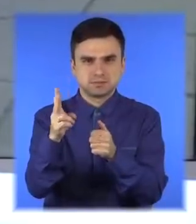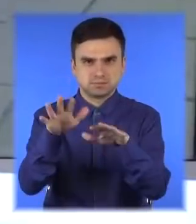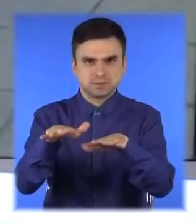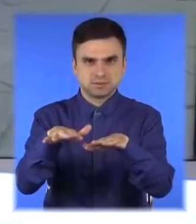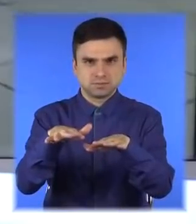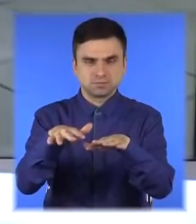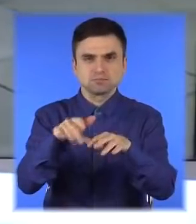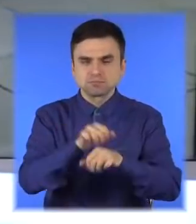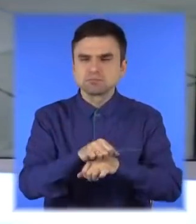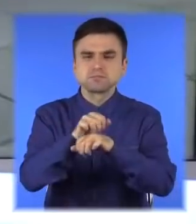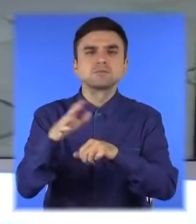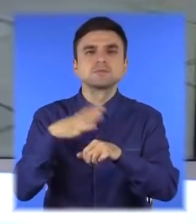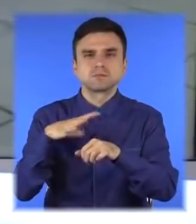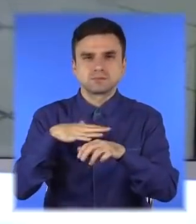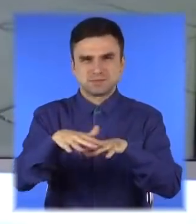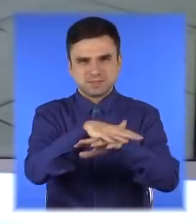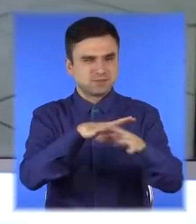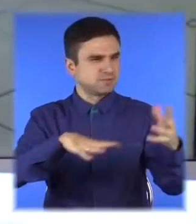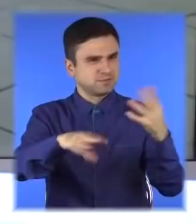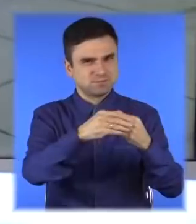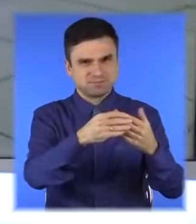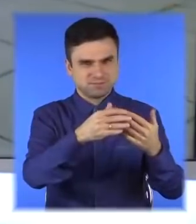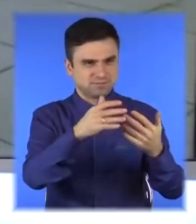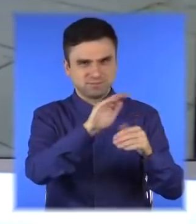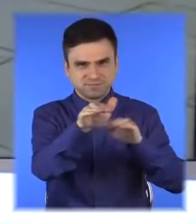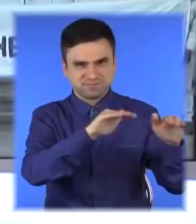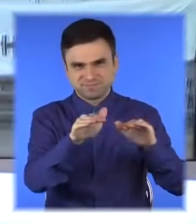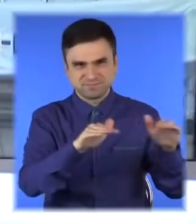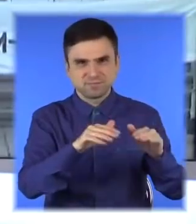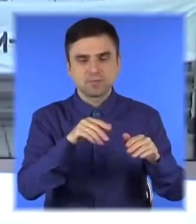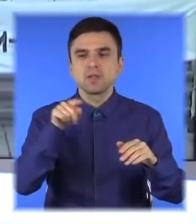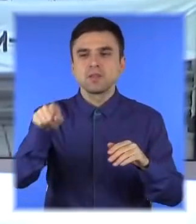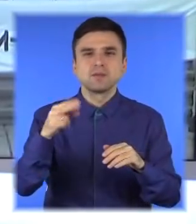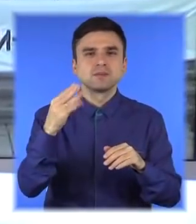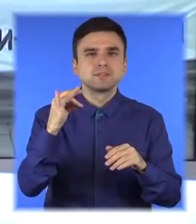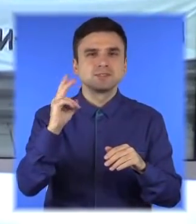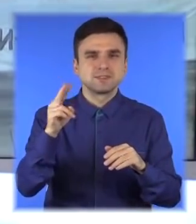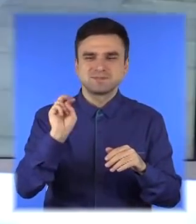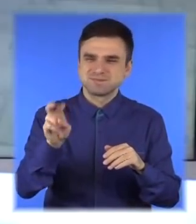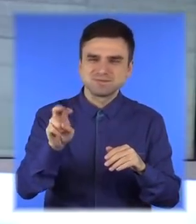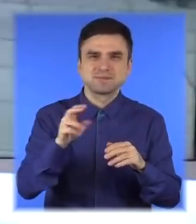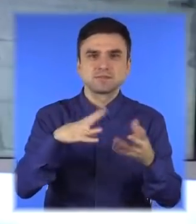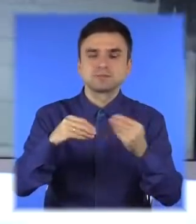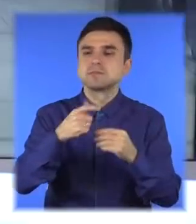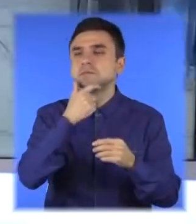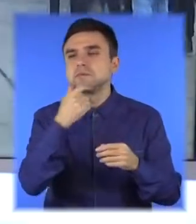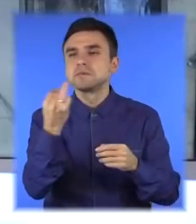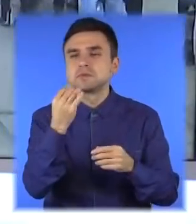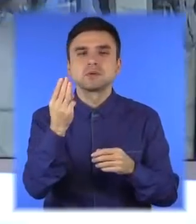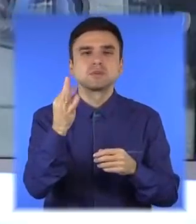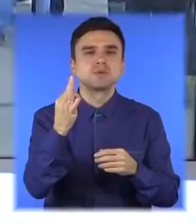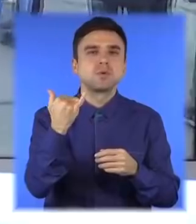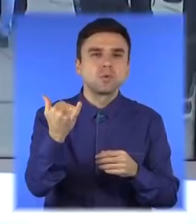пікет, аби привернути увагу містян до того, що заради шоу та розваг людей тут експлуатують тварин та знущаються з